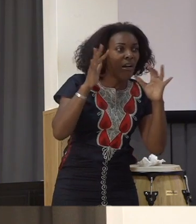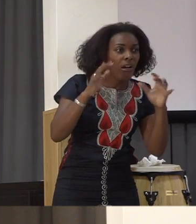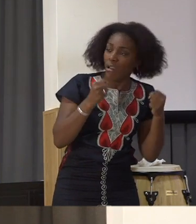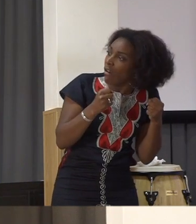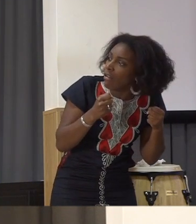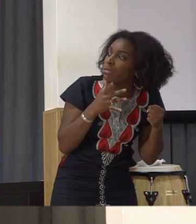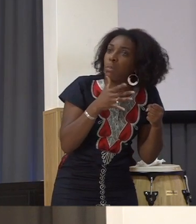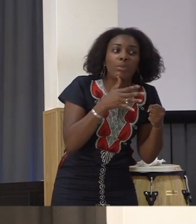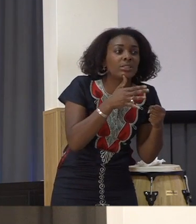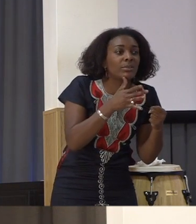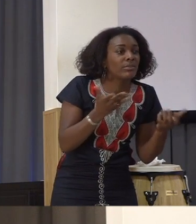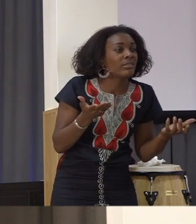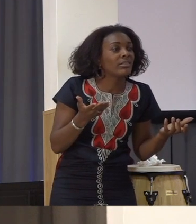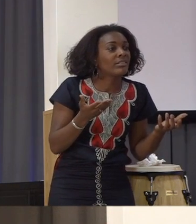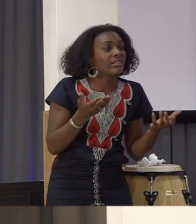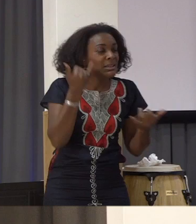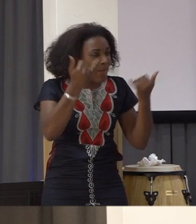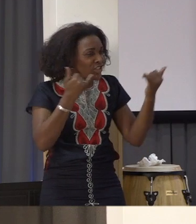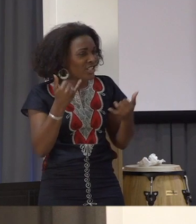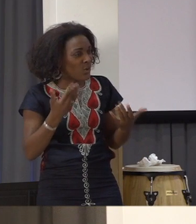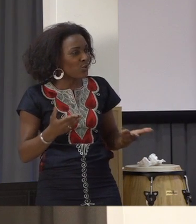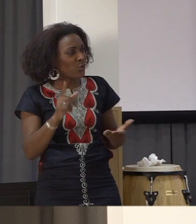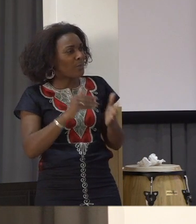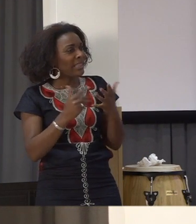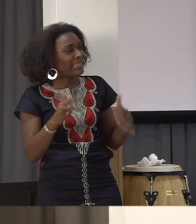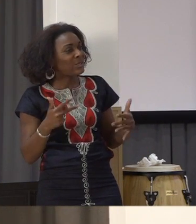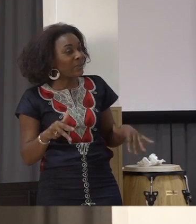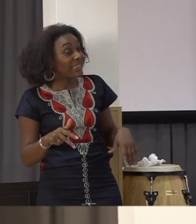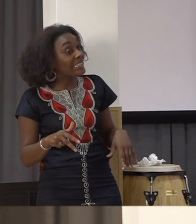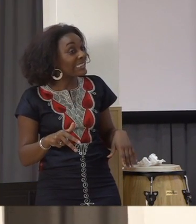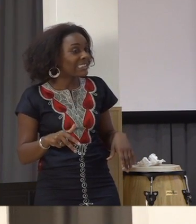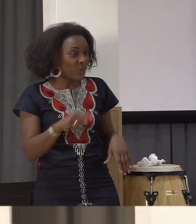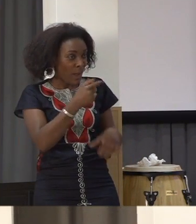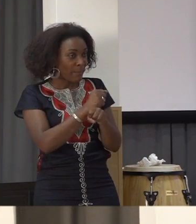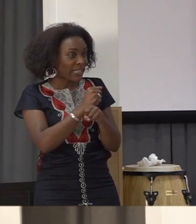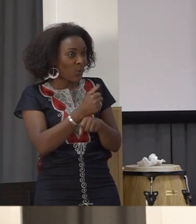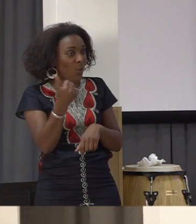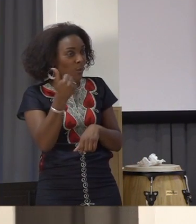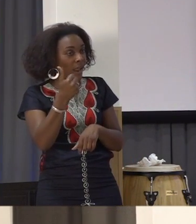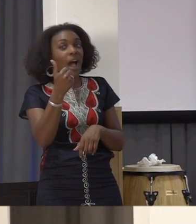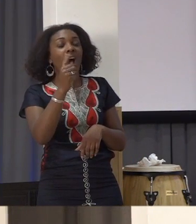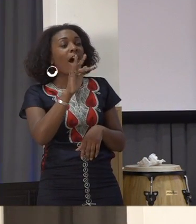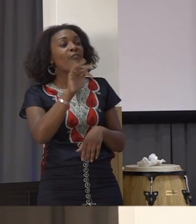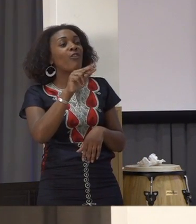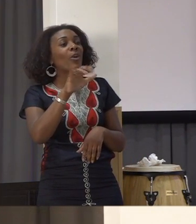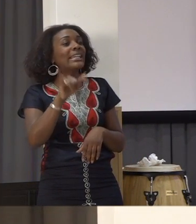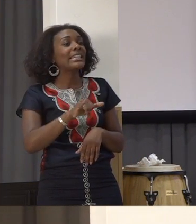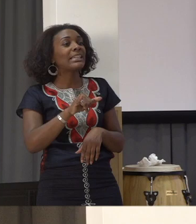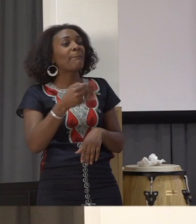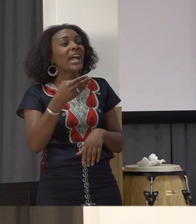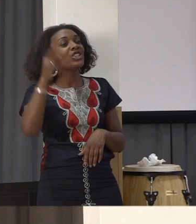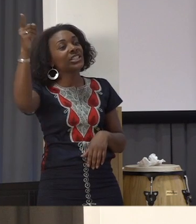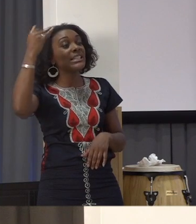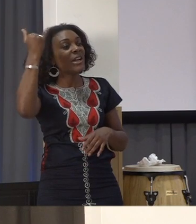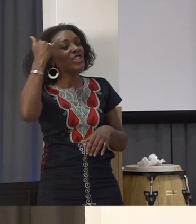imaginez ça aujourd'hui, si on transpose en 2018, vous êtes dans la prison de Fleury-Mérogis, service de